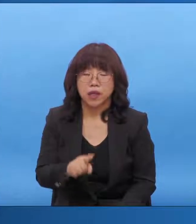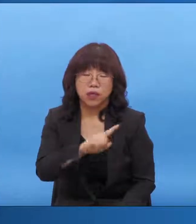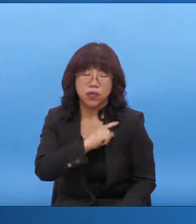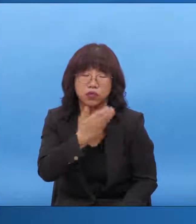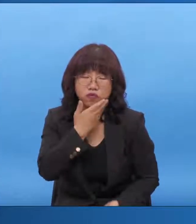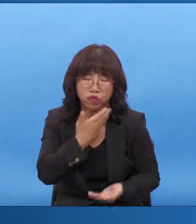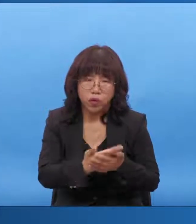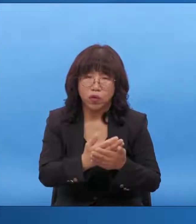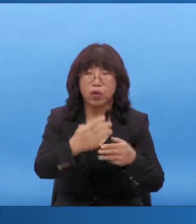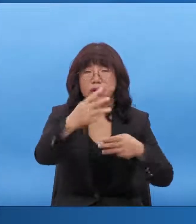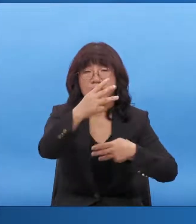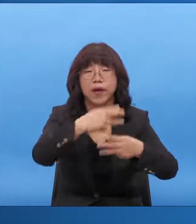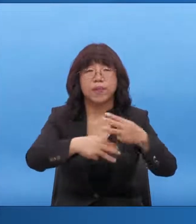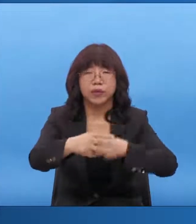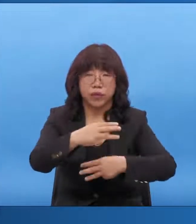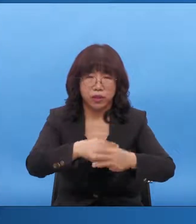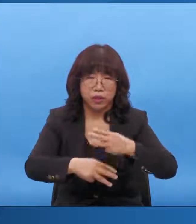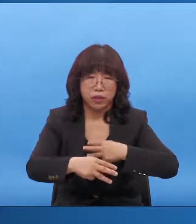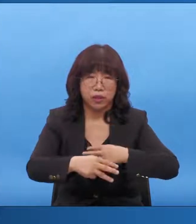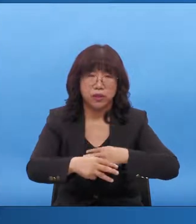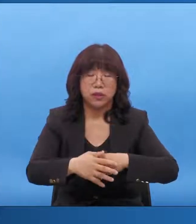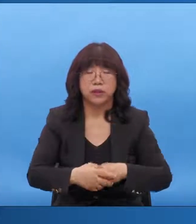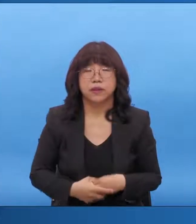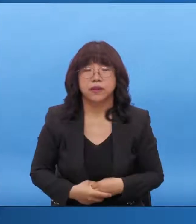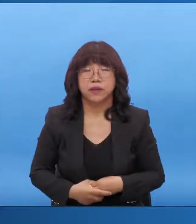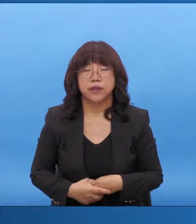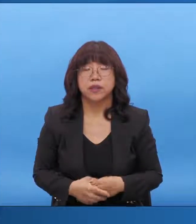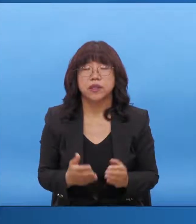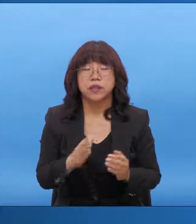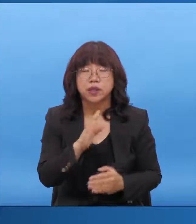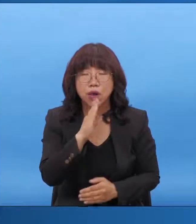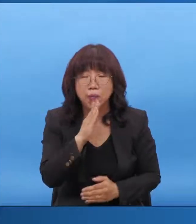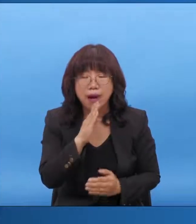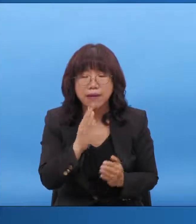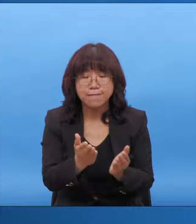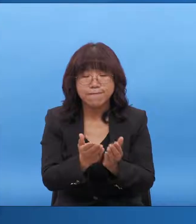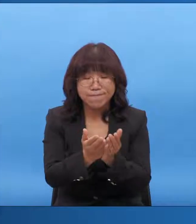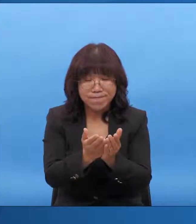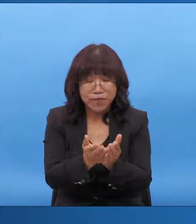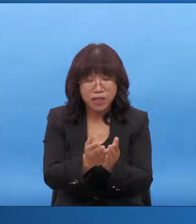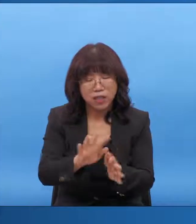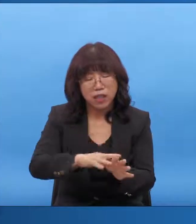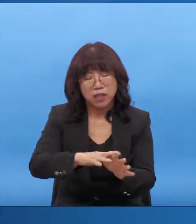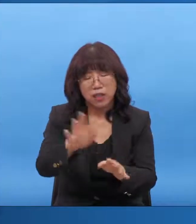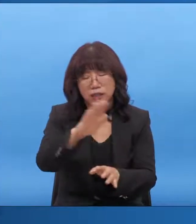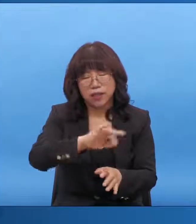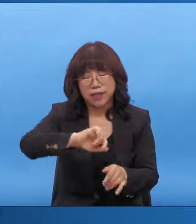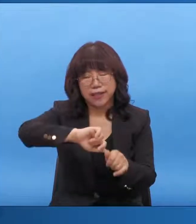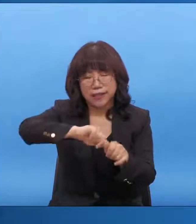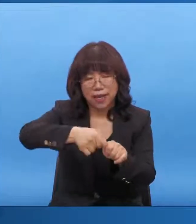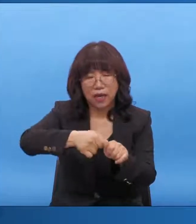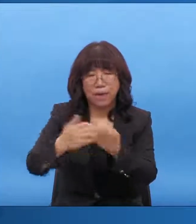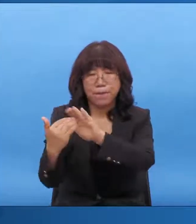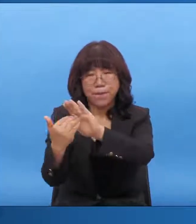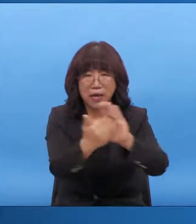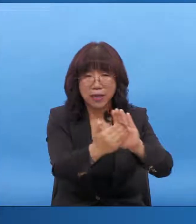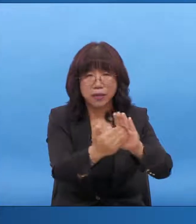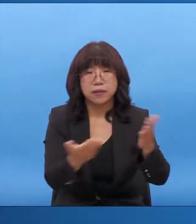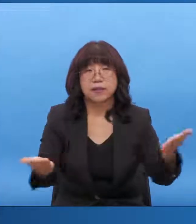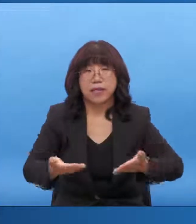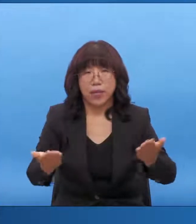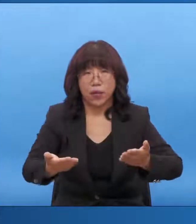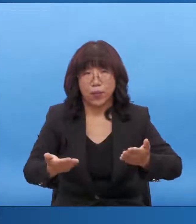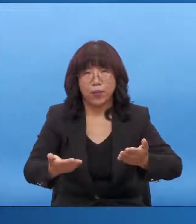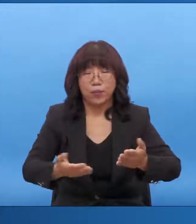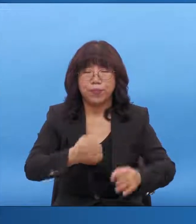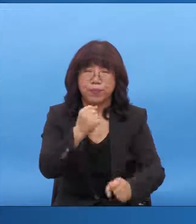렘넌트들이 이 부분을 봐야 여러분이 재앙 막는 산업을 만들어낼 수 있다. But more importantly, for you remnants, if you don't understand, if you don't realize it,